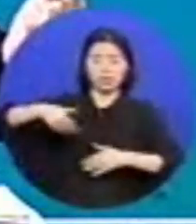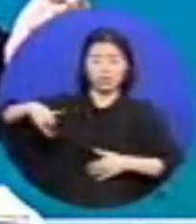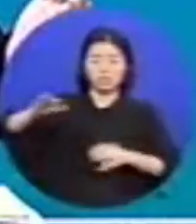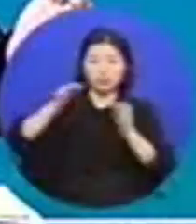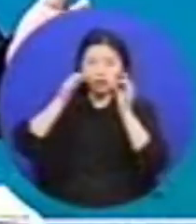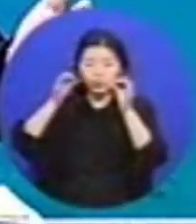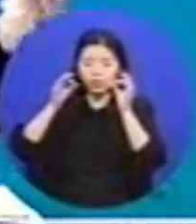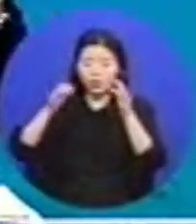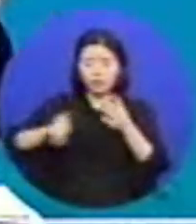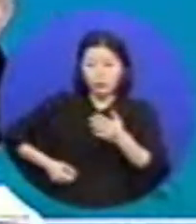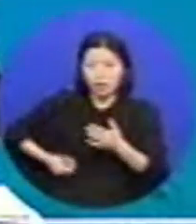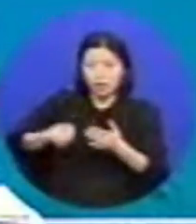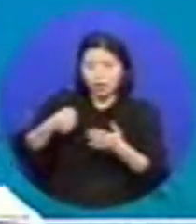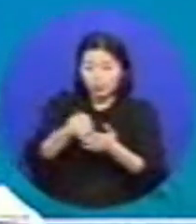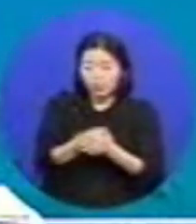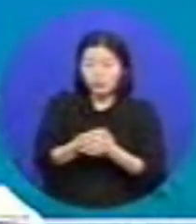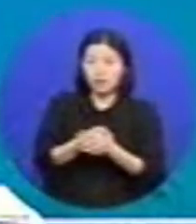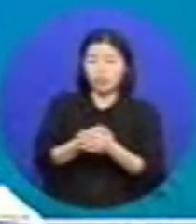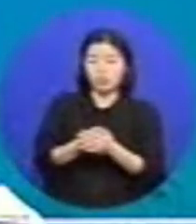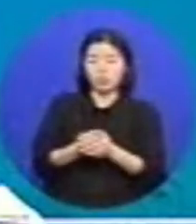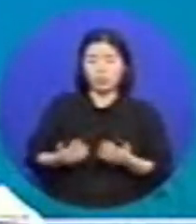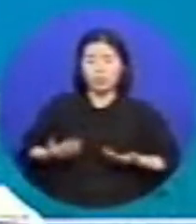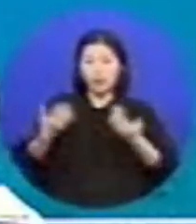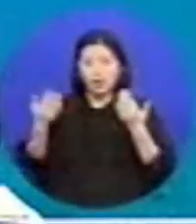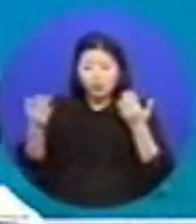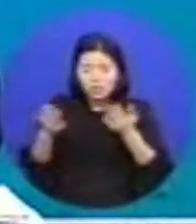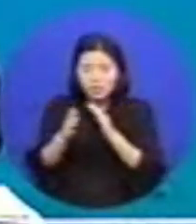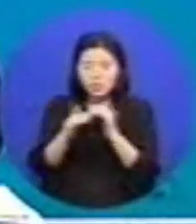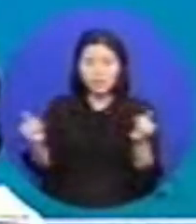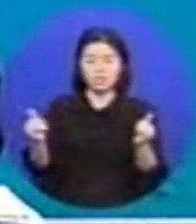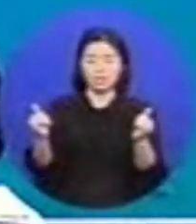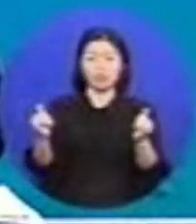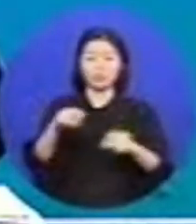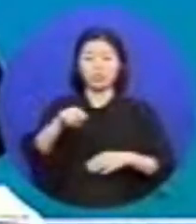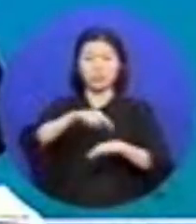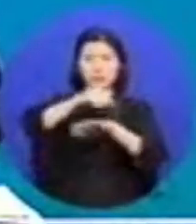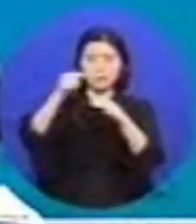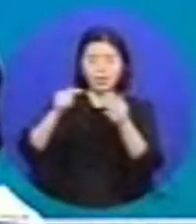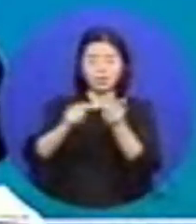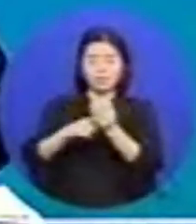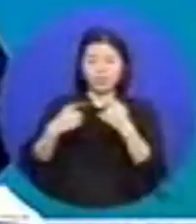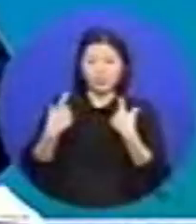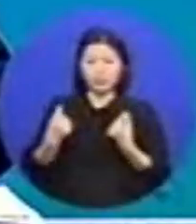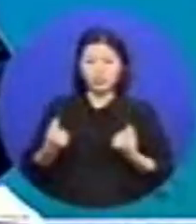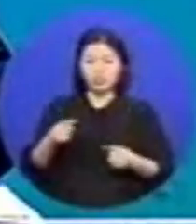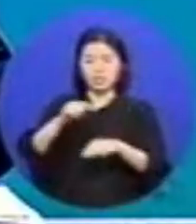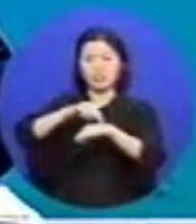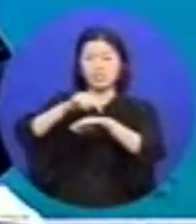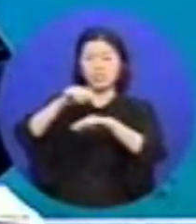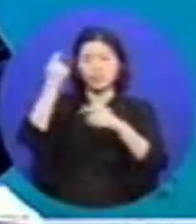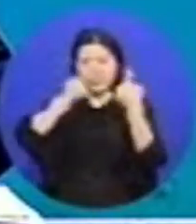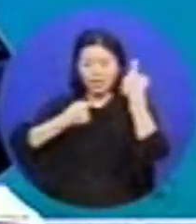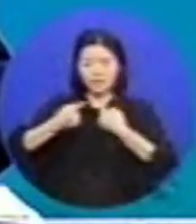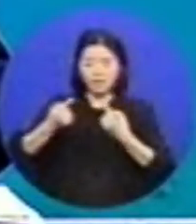결단하고 그리고 헌신했던 그분들이 마음에 여전히 상처가 너무 많아요.